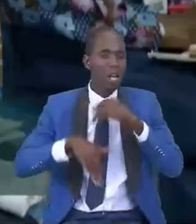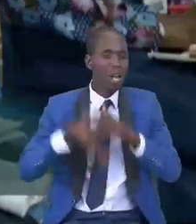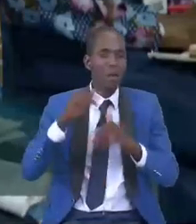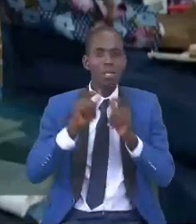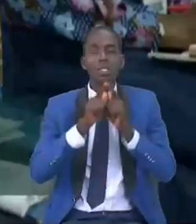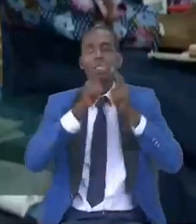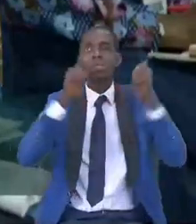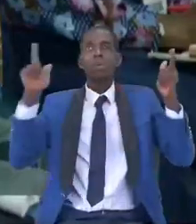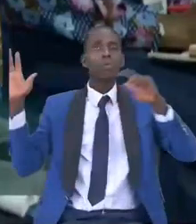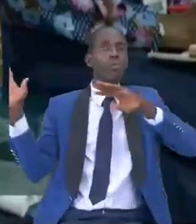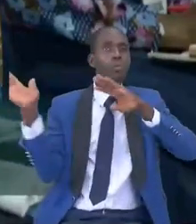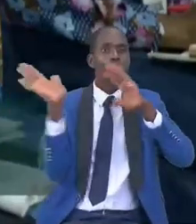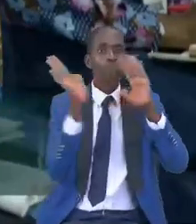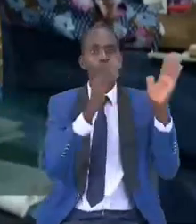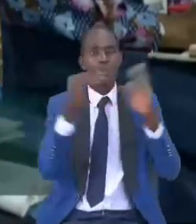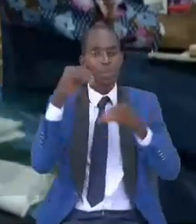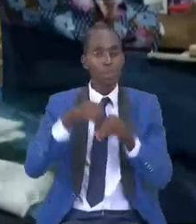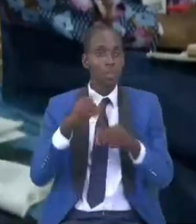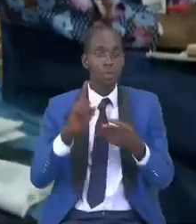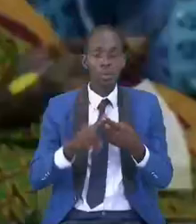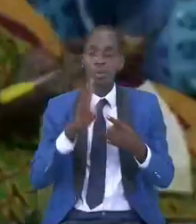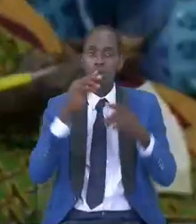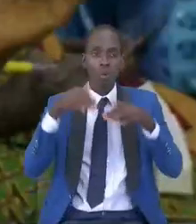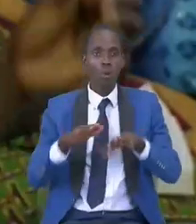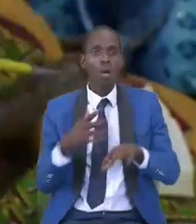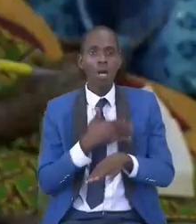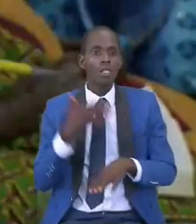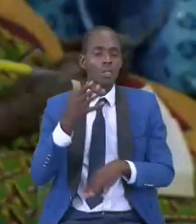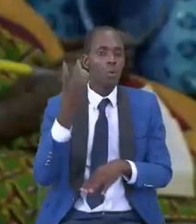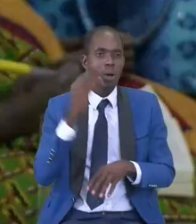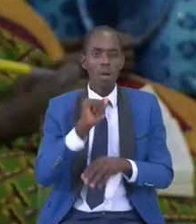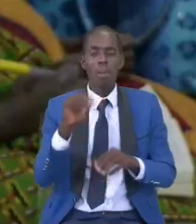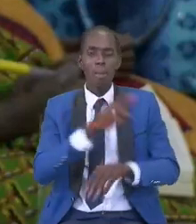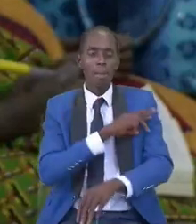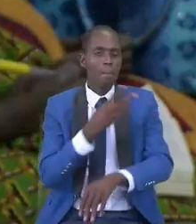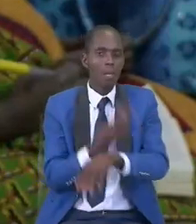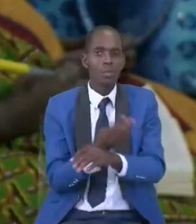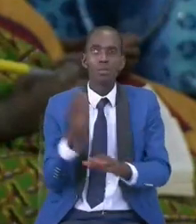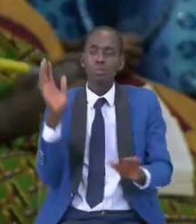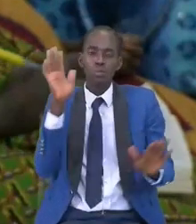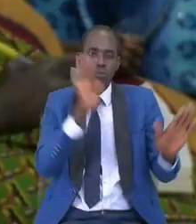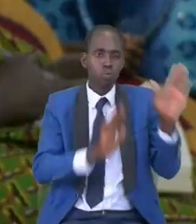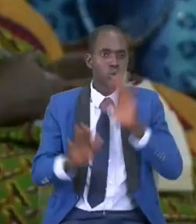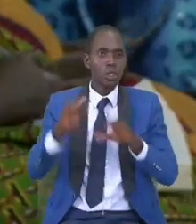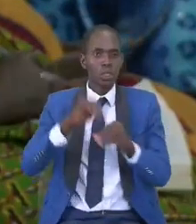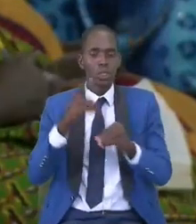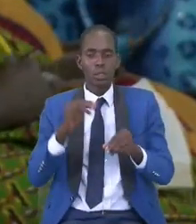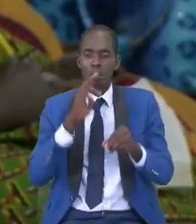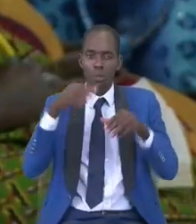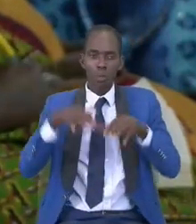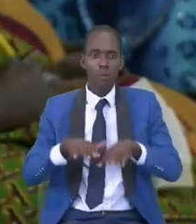la mer un vent impétueux. » Et il se leva sur la mer une grande tempête. Le